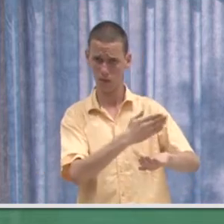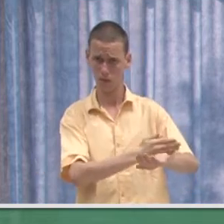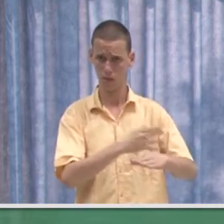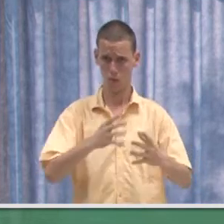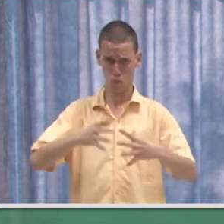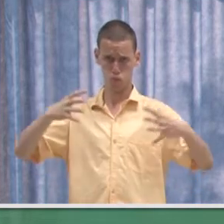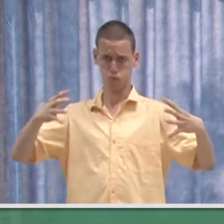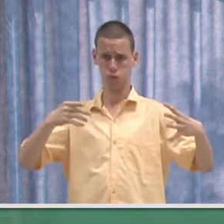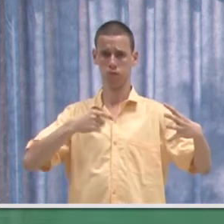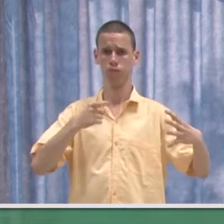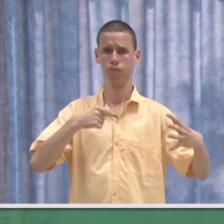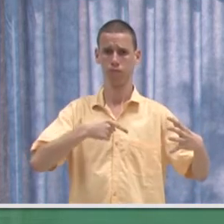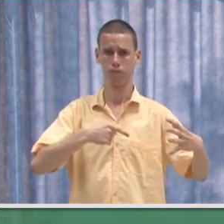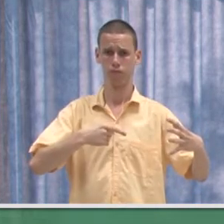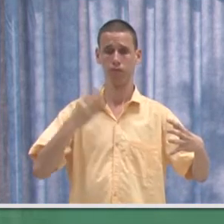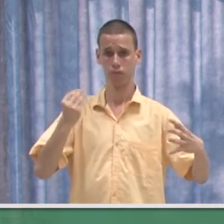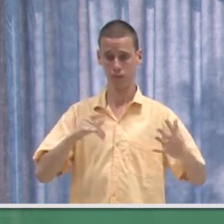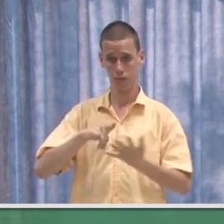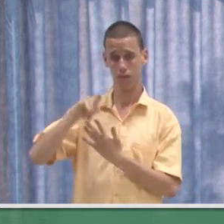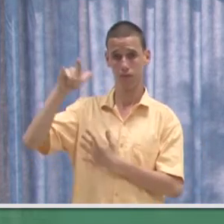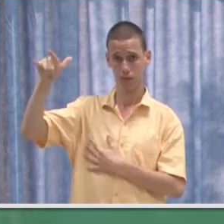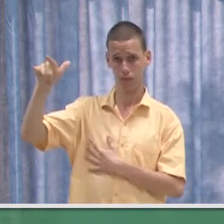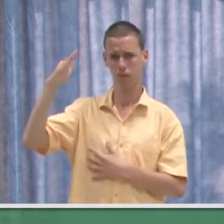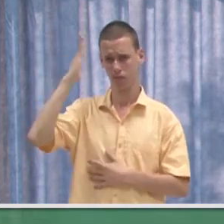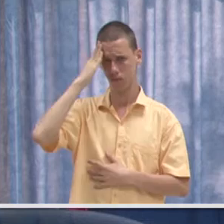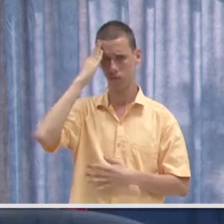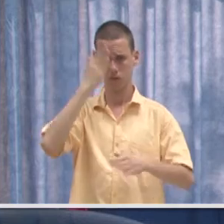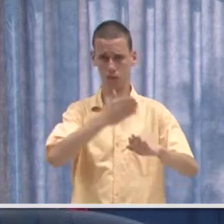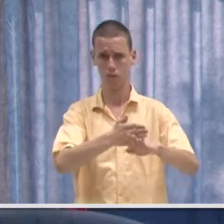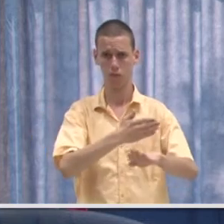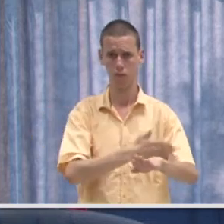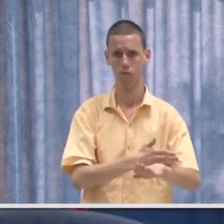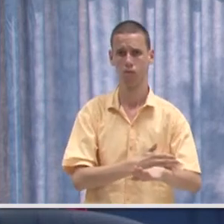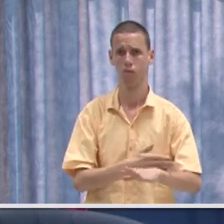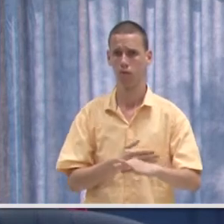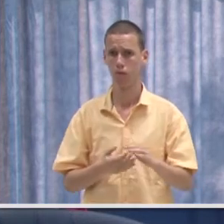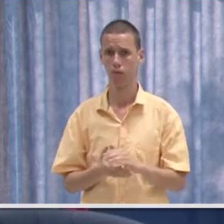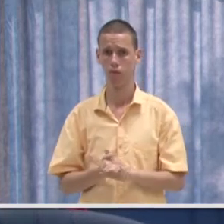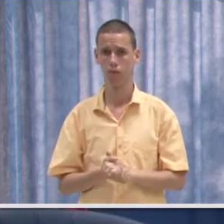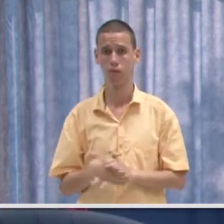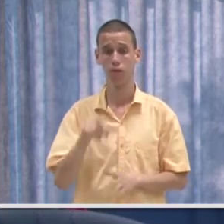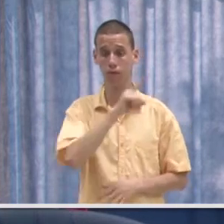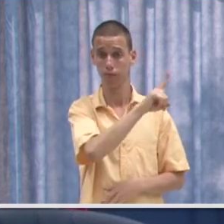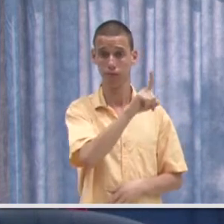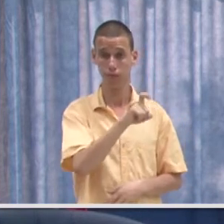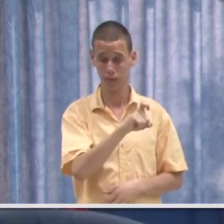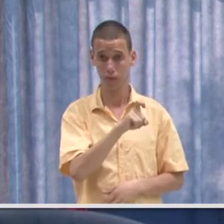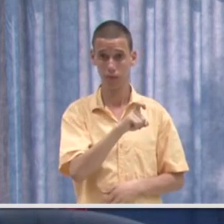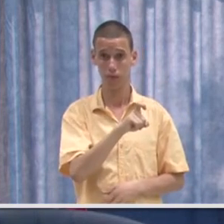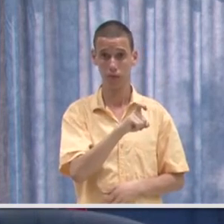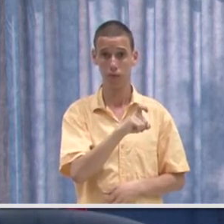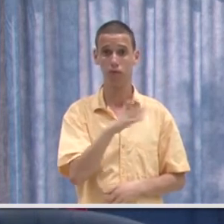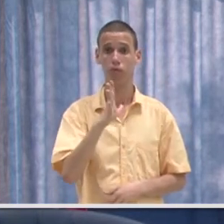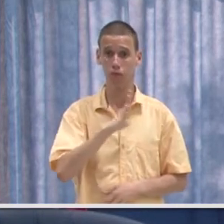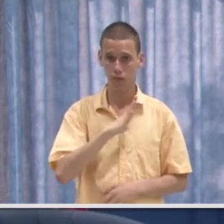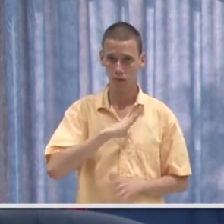de tirer une permission. Et nous, tu connais depuis avant. Oui, moi qui me connais, clair. Ça cinq dix monde qui gagne choisi là ça dans la liste